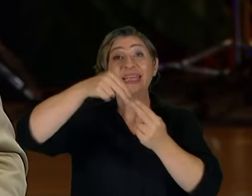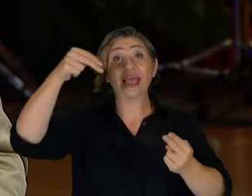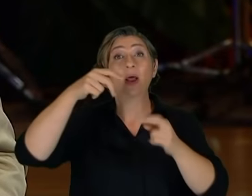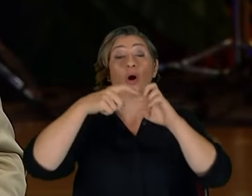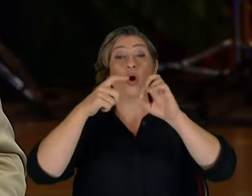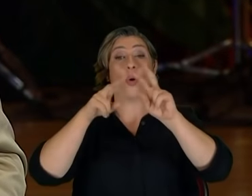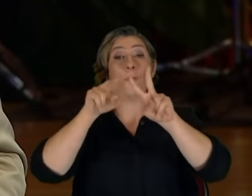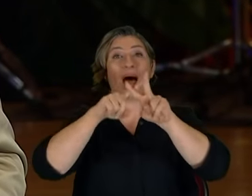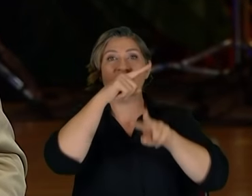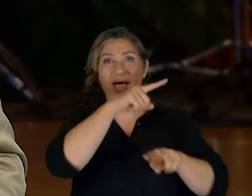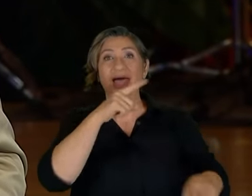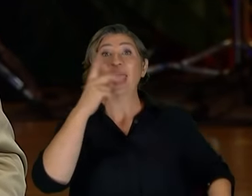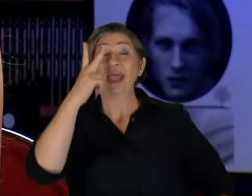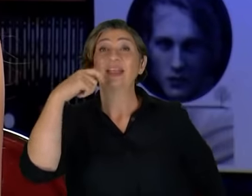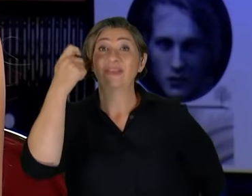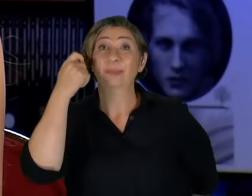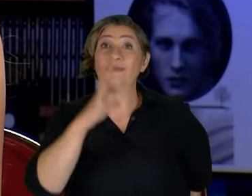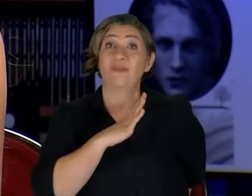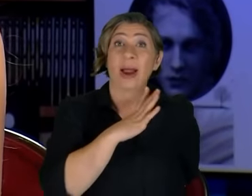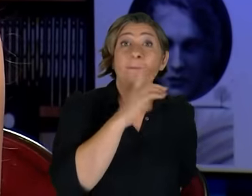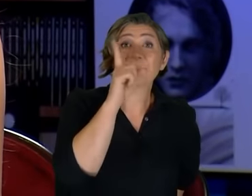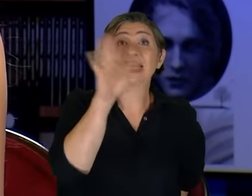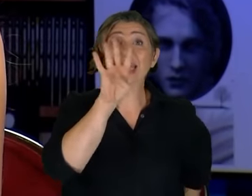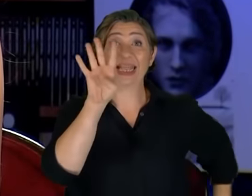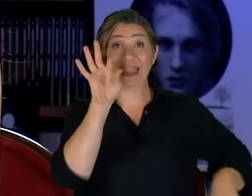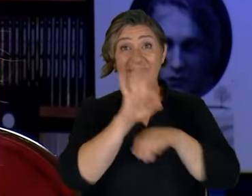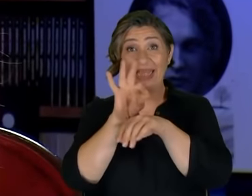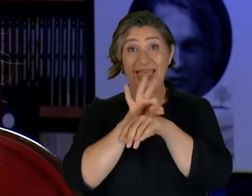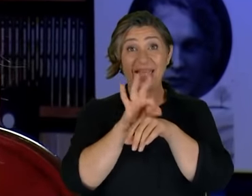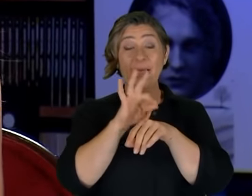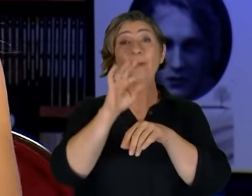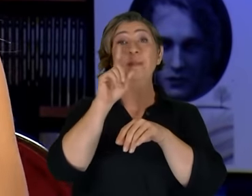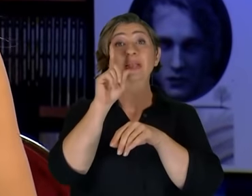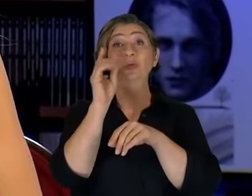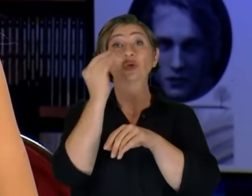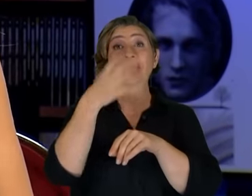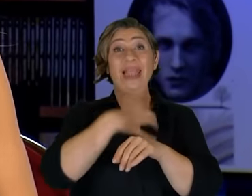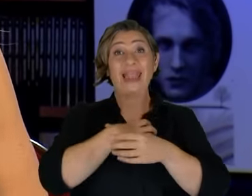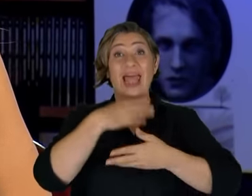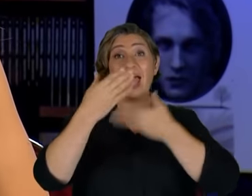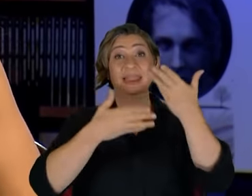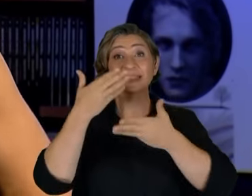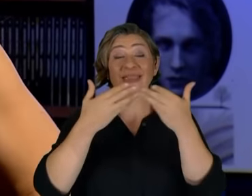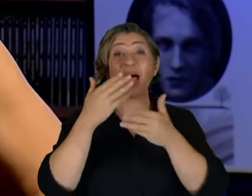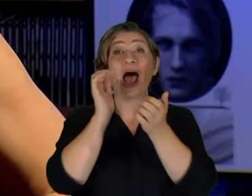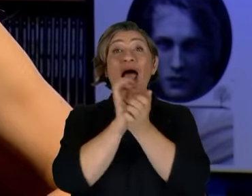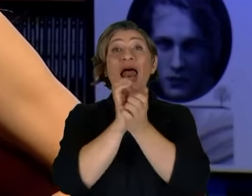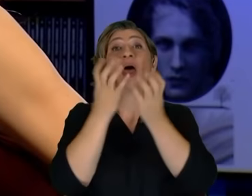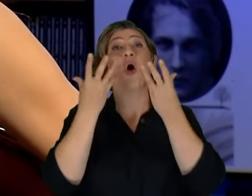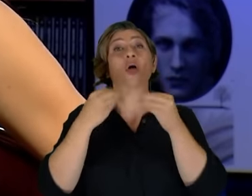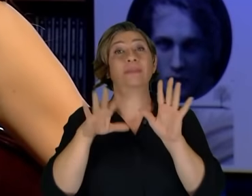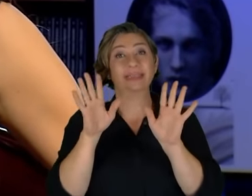Roma'da seçildi. Yani aynı zamanda iki filmim var. Biri 40 dakika, çocukların da kendilerini anlattığı, işte ailelerinin